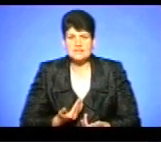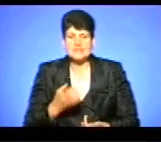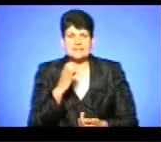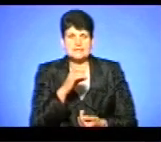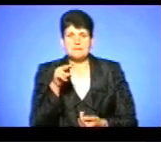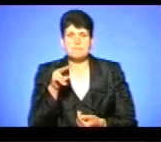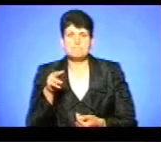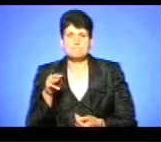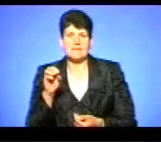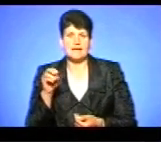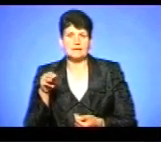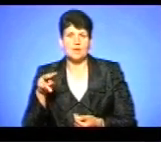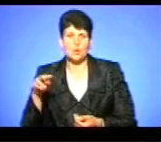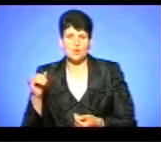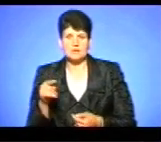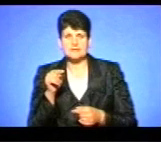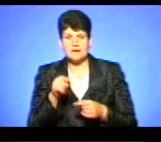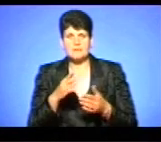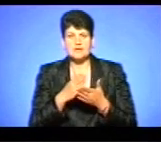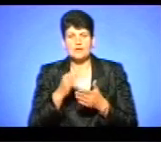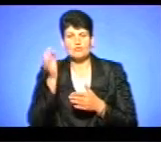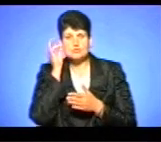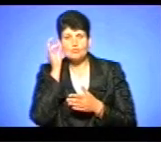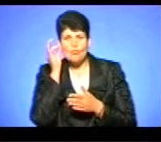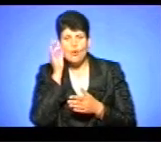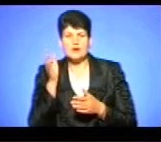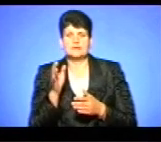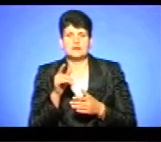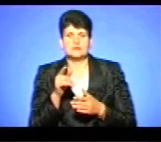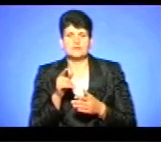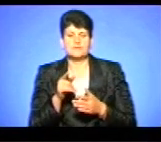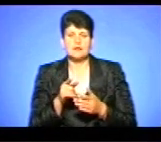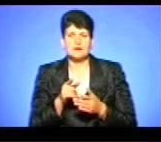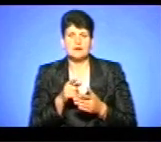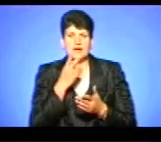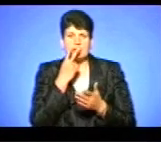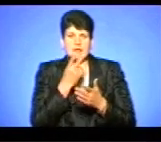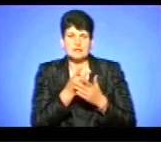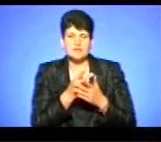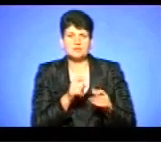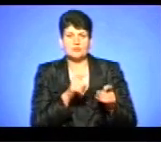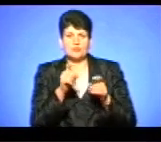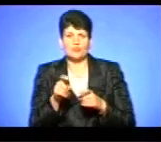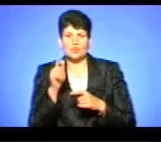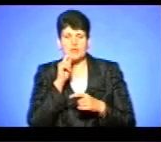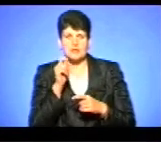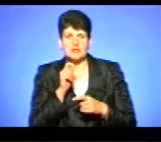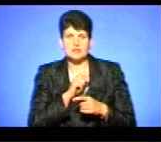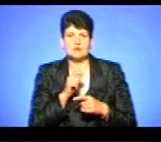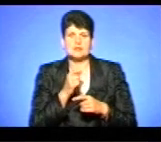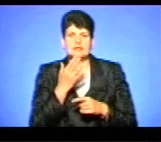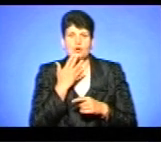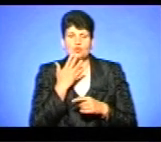Також фільм побудований таким чином, що у спогадах вигаданого сценаристами щоденника глядач переноситься в Україну в період Української